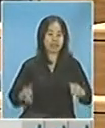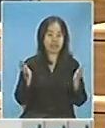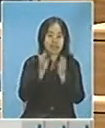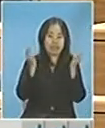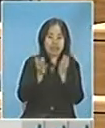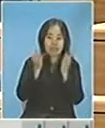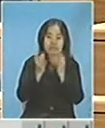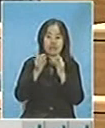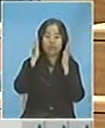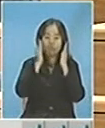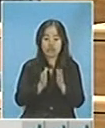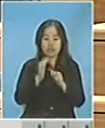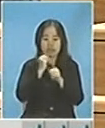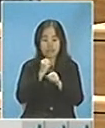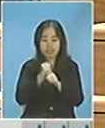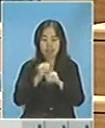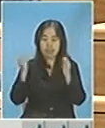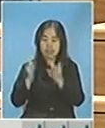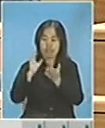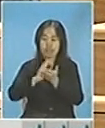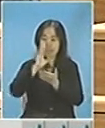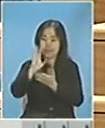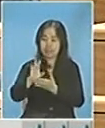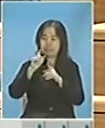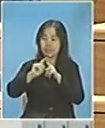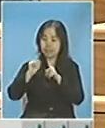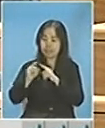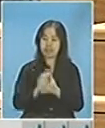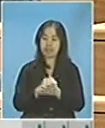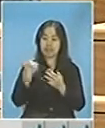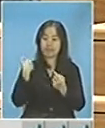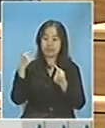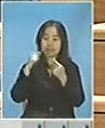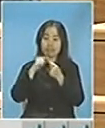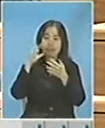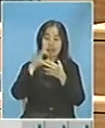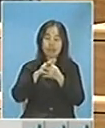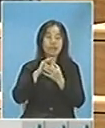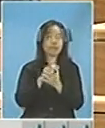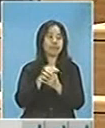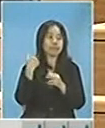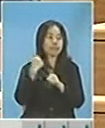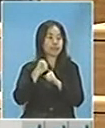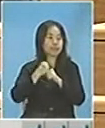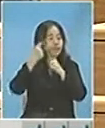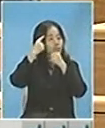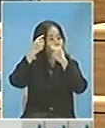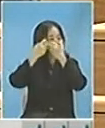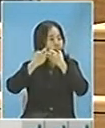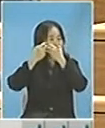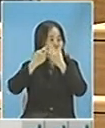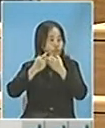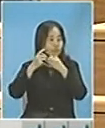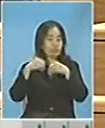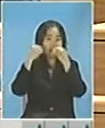ลังเงินในการที่ให้สถานแห่งนี้เนี่ยเป็นสถานที่จะให้เป็นมันสมองกับประเ